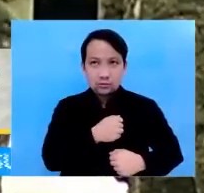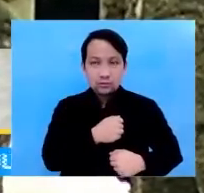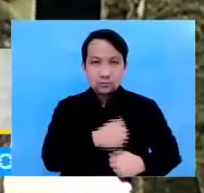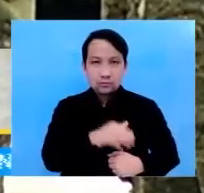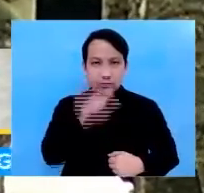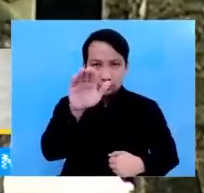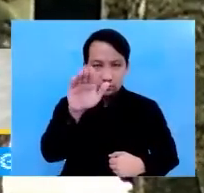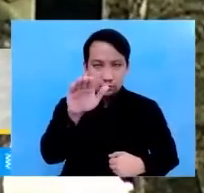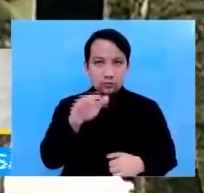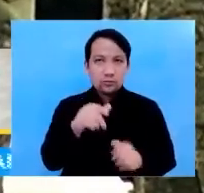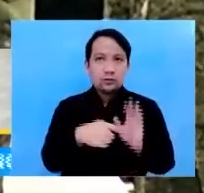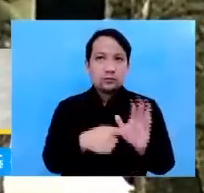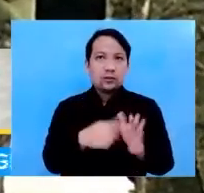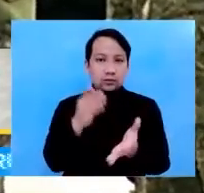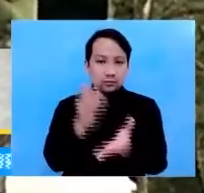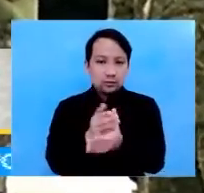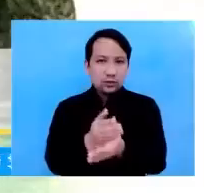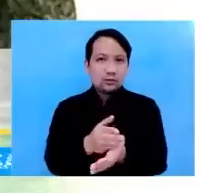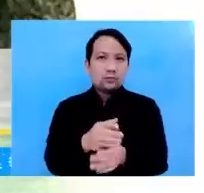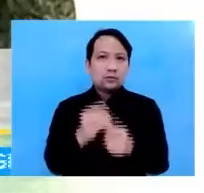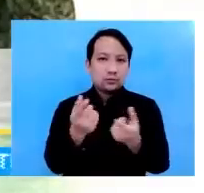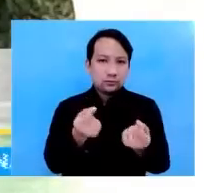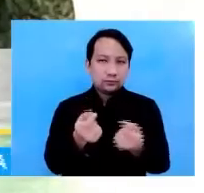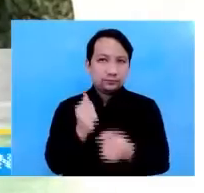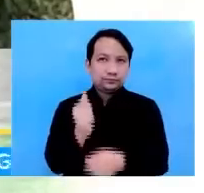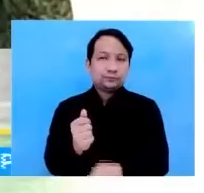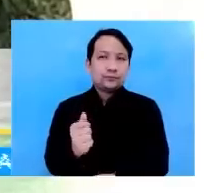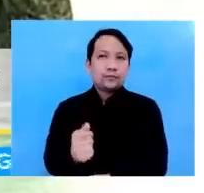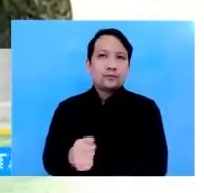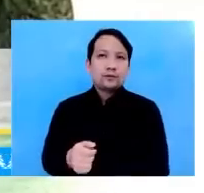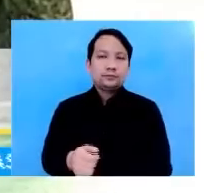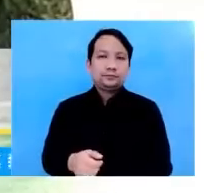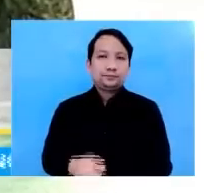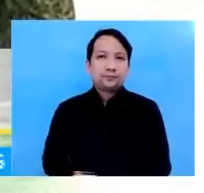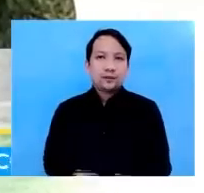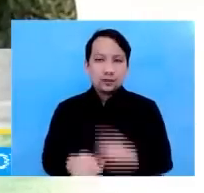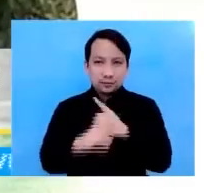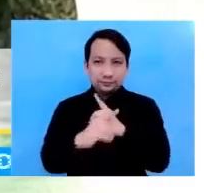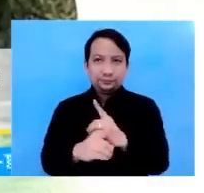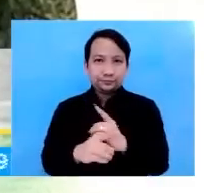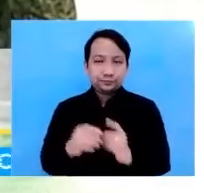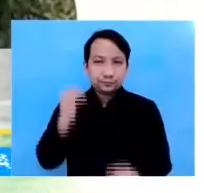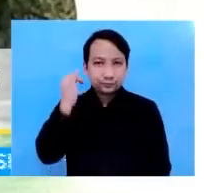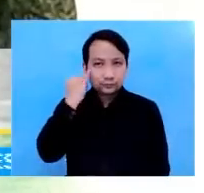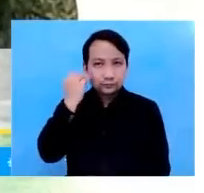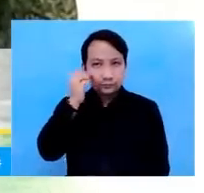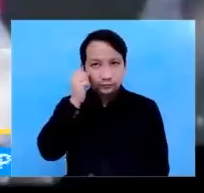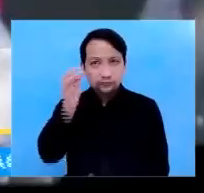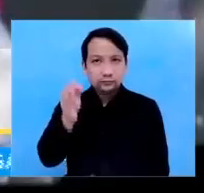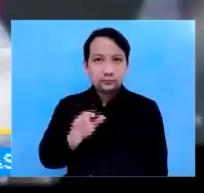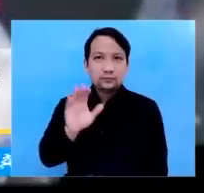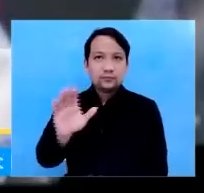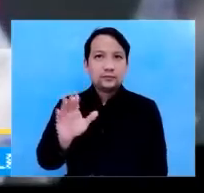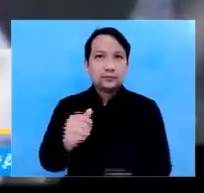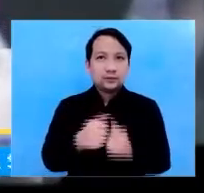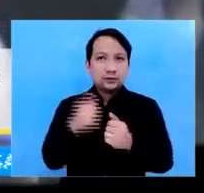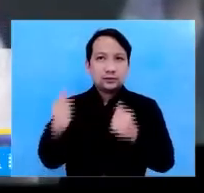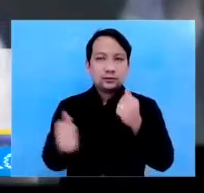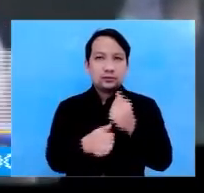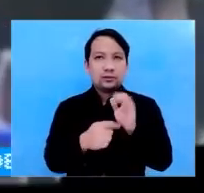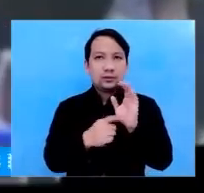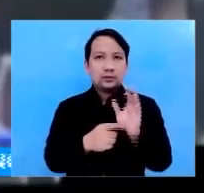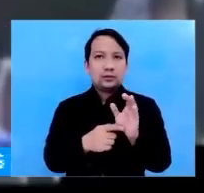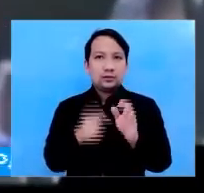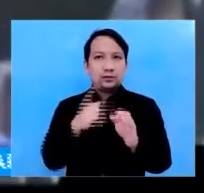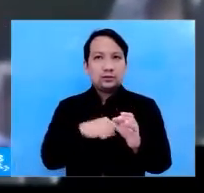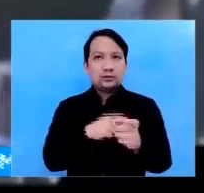dapat nang itigil ang ganitong gawi. Tugon naman dyan ni Defense Secretary Jose Faustino Jr. Sa ilalim po ng aming pamumuno